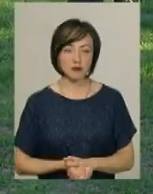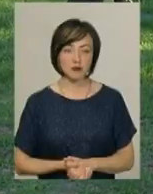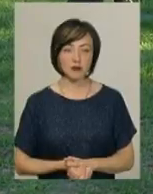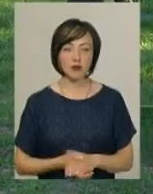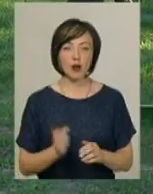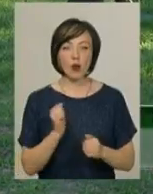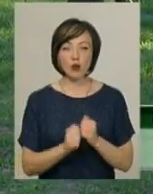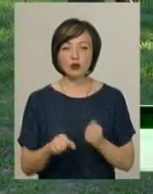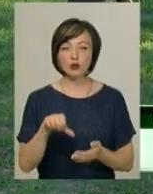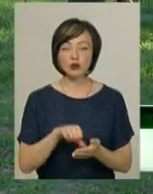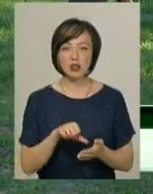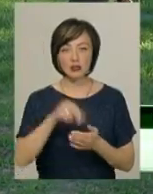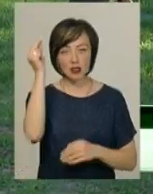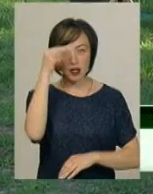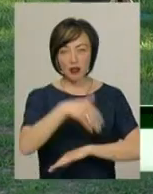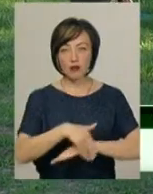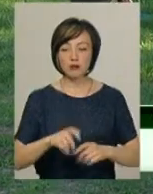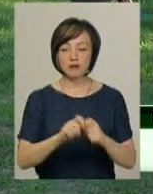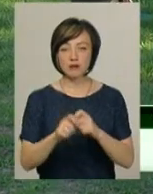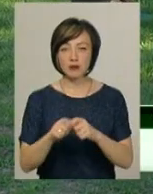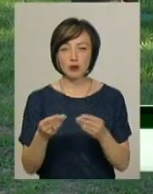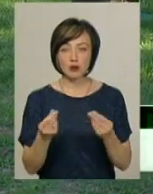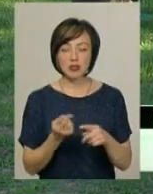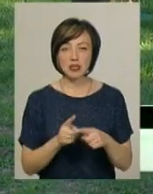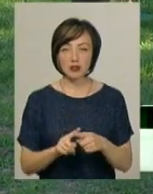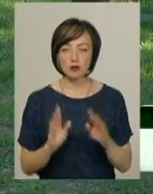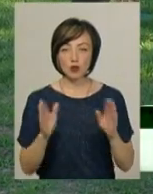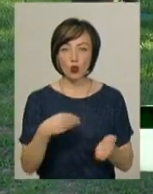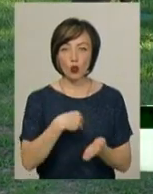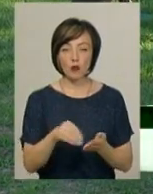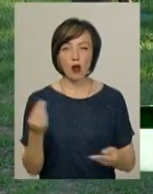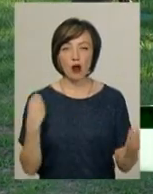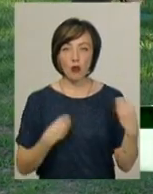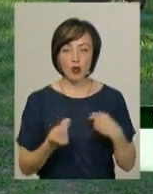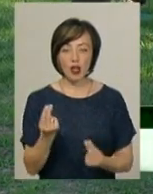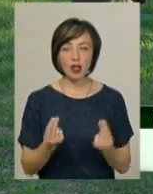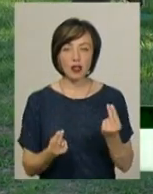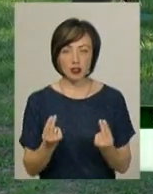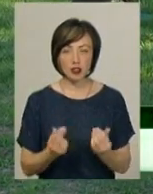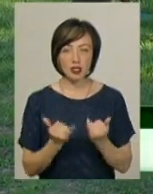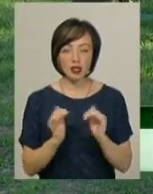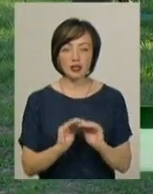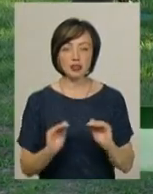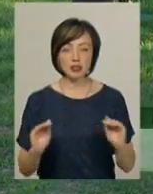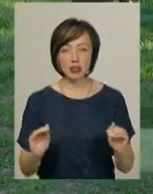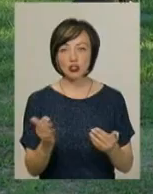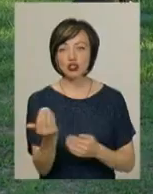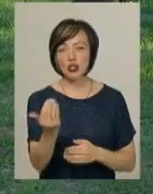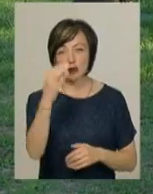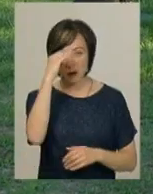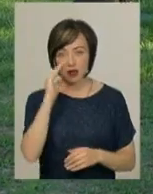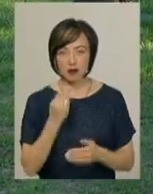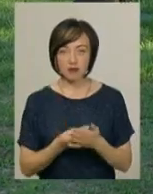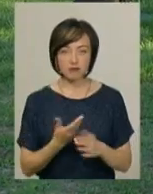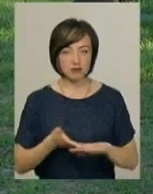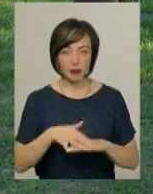Кожен з учасників занять «Просто неба» пожертвував певну суму. За ці гроші будуть куплені одяг та іграшки для дітей, чиї батьки через